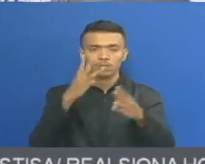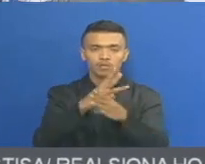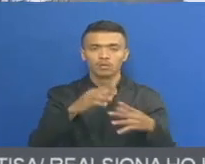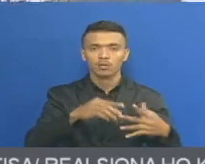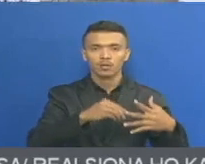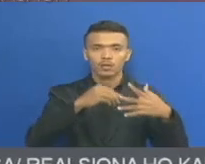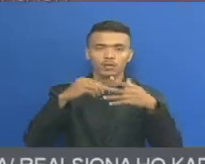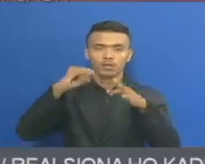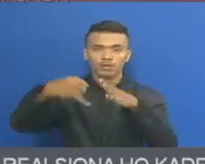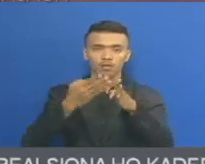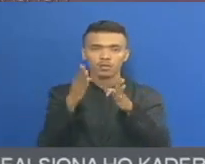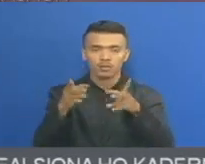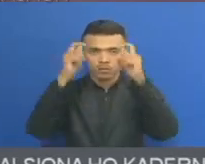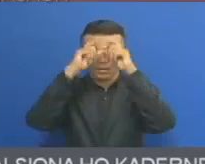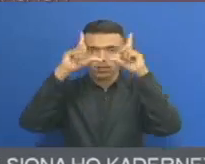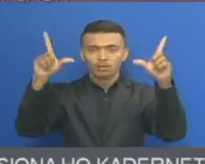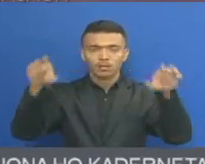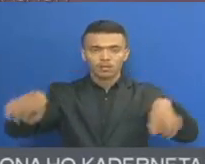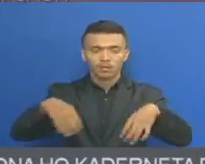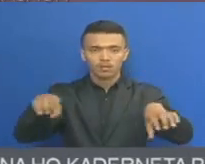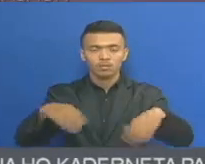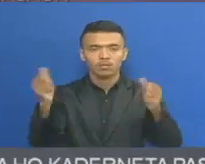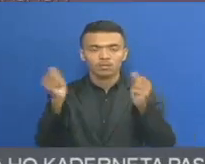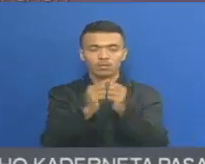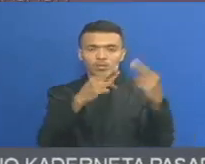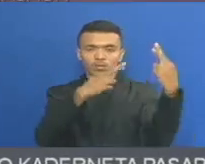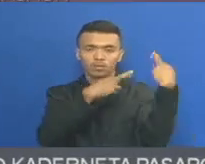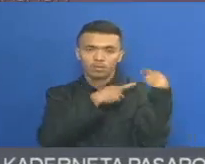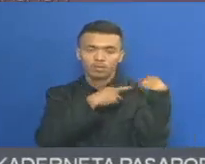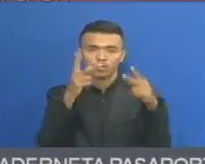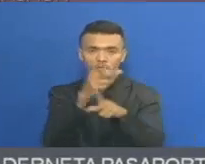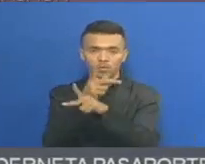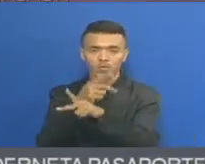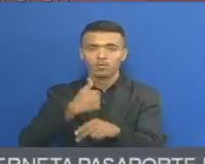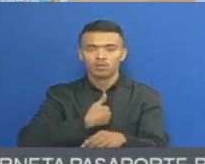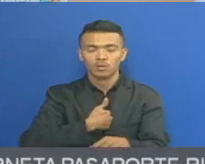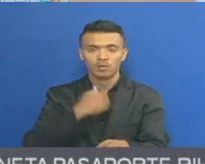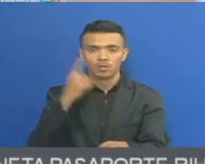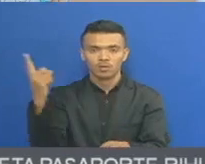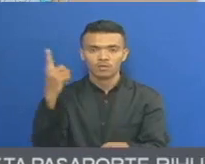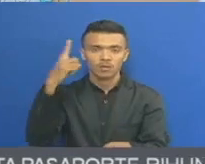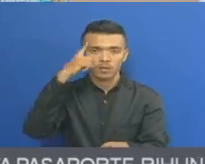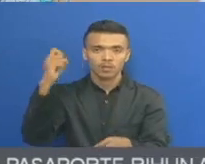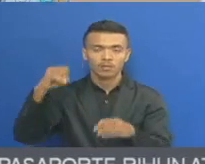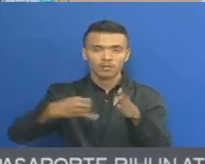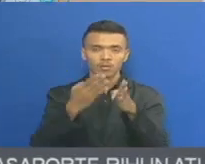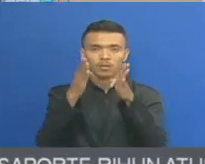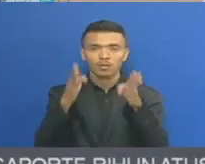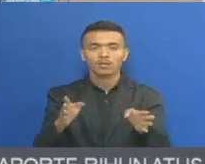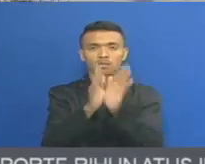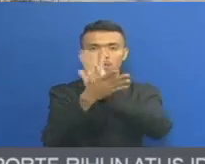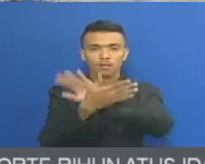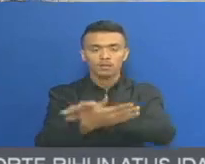jornalista Timor Leste atu servisu ho responsabilidade no cuidaduan na fatin. Tamba jornalista makasai